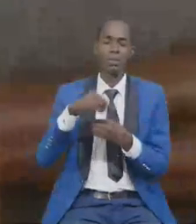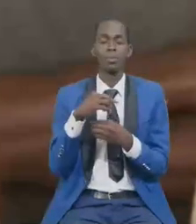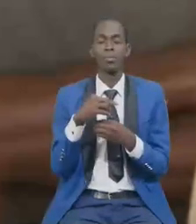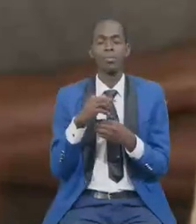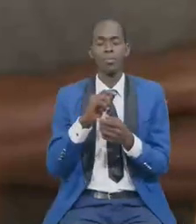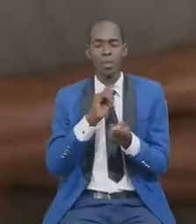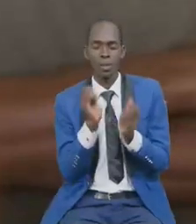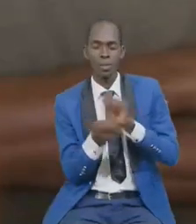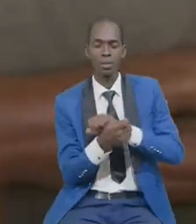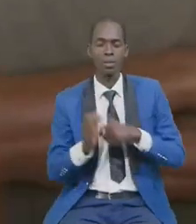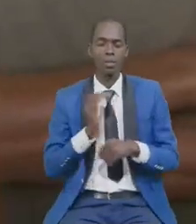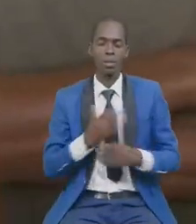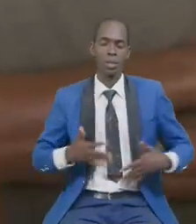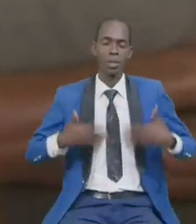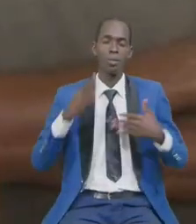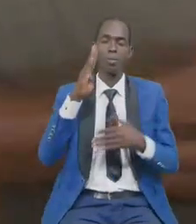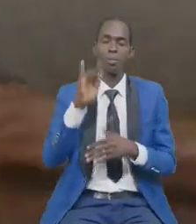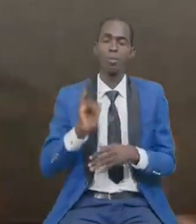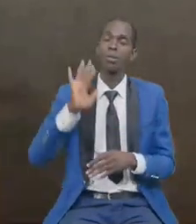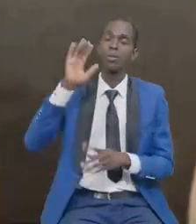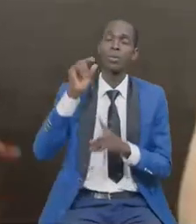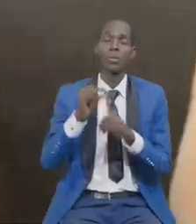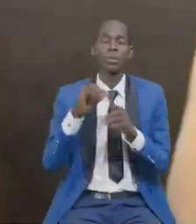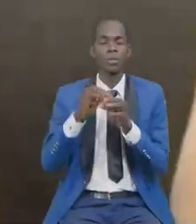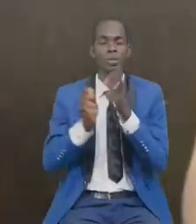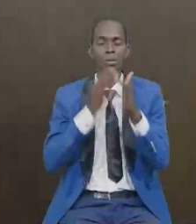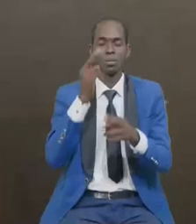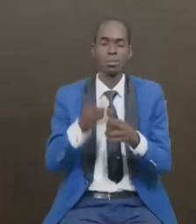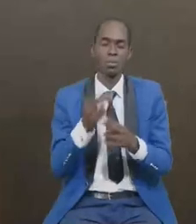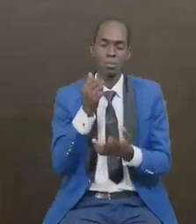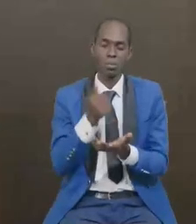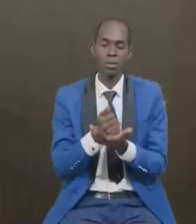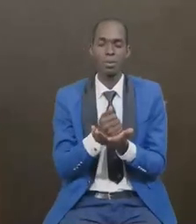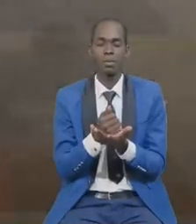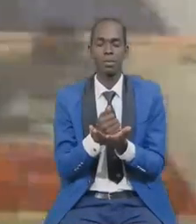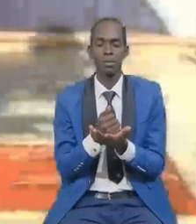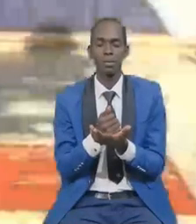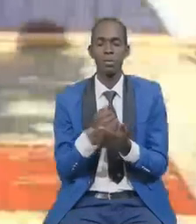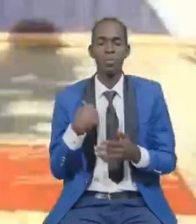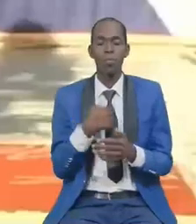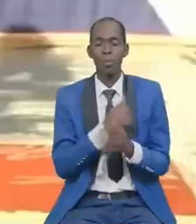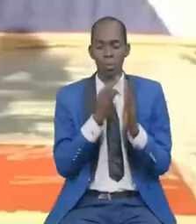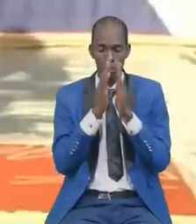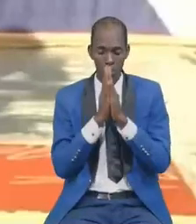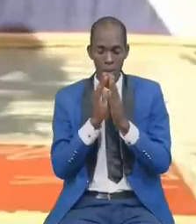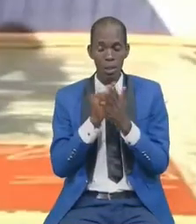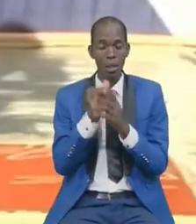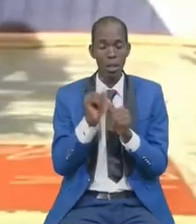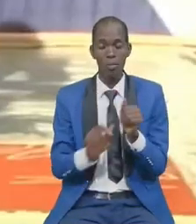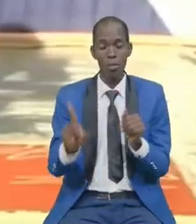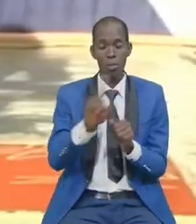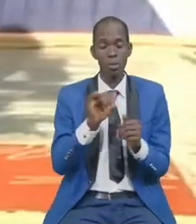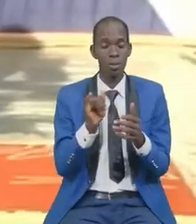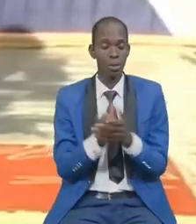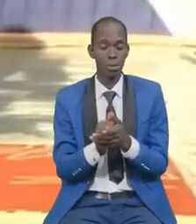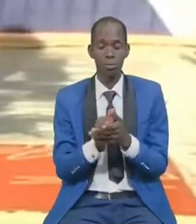Transforme nos vies par ta parole au nom de Jésus. Et nous prions que quiconque entend